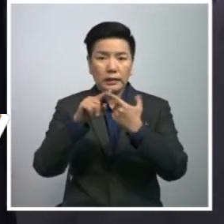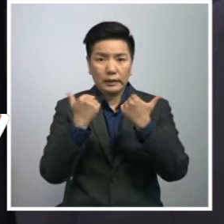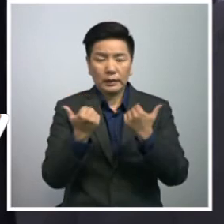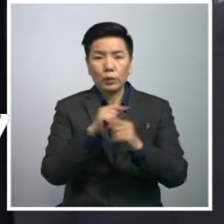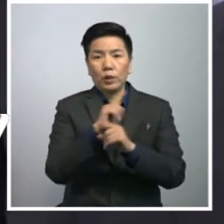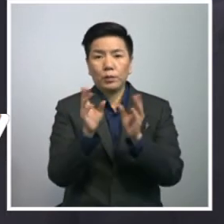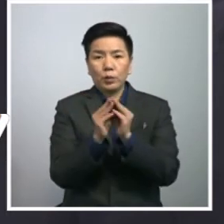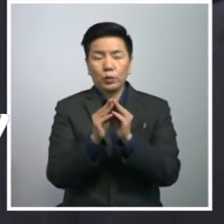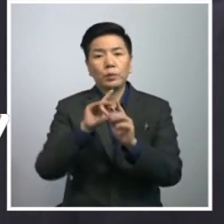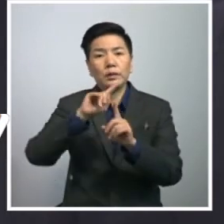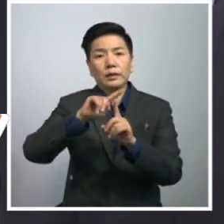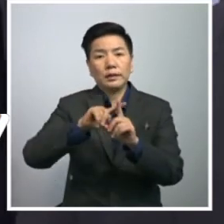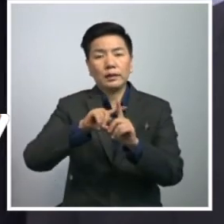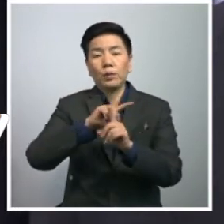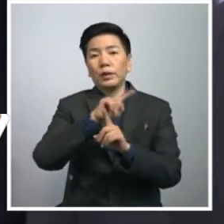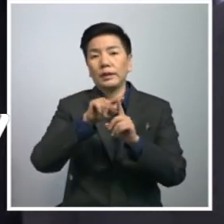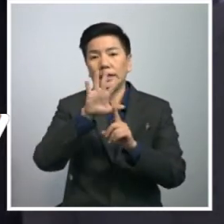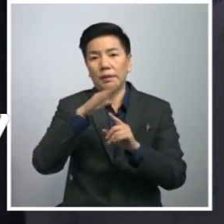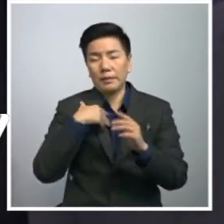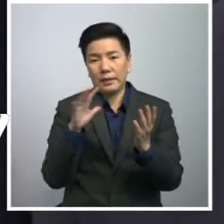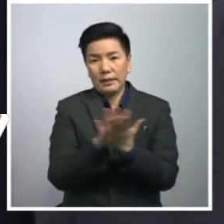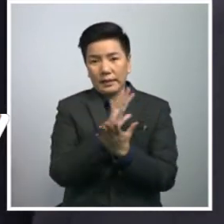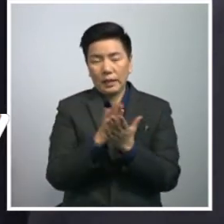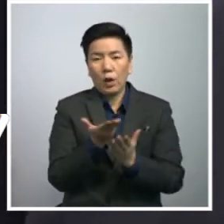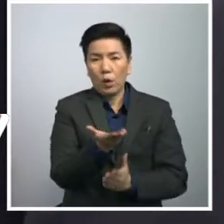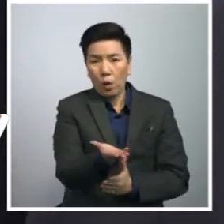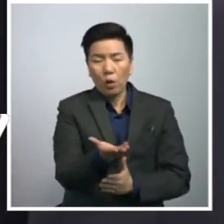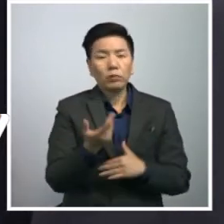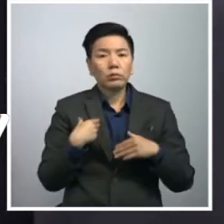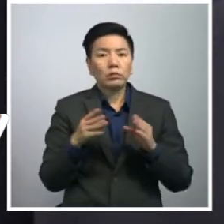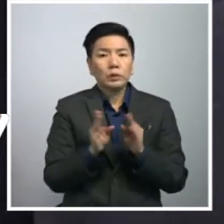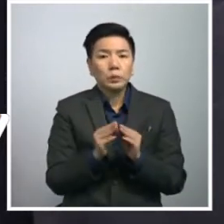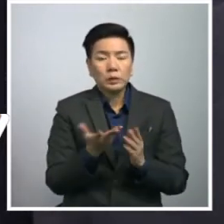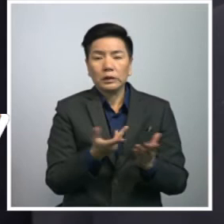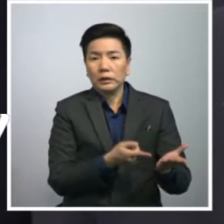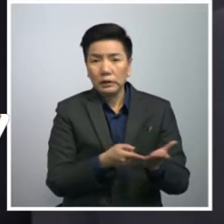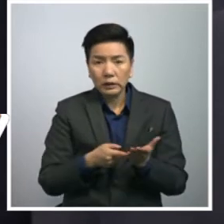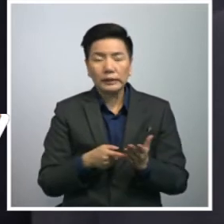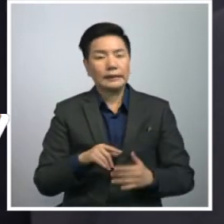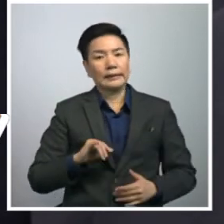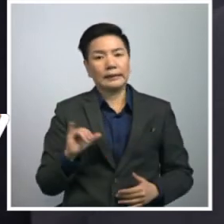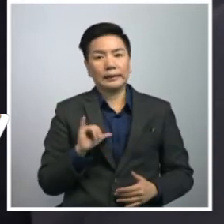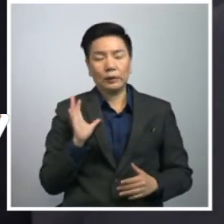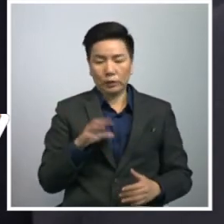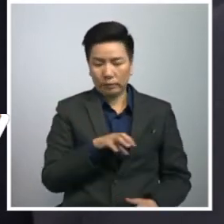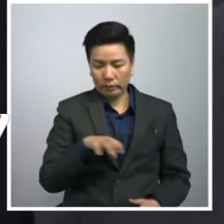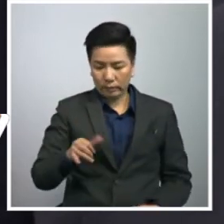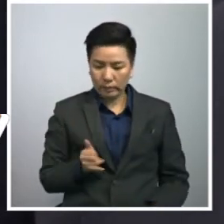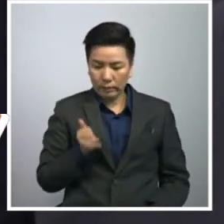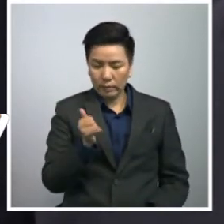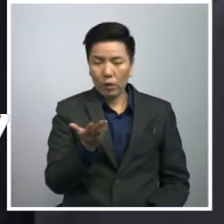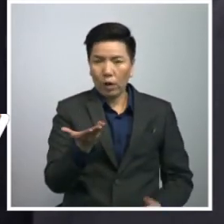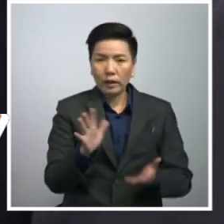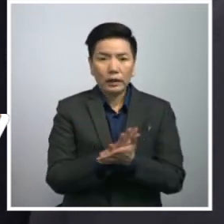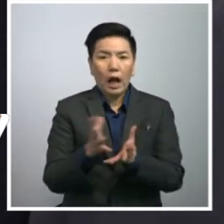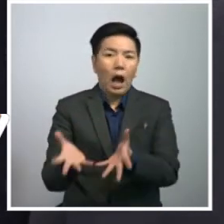วันประชุมวันที่5แล้วนะครับมีการขอเอกสารชี้แจงไปก็ยังไม่ได้รับตามที่ขออีกทั้งหน่วยงานที่มาชี้แจงก็ขอเรียก